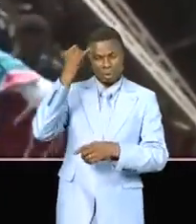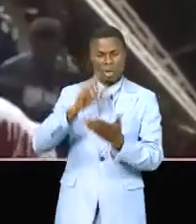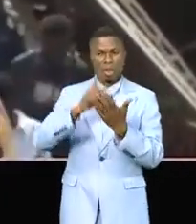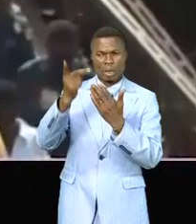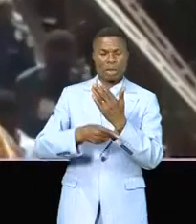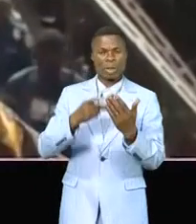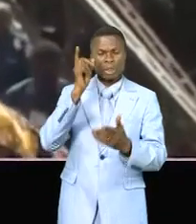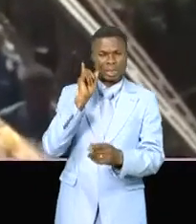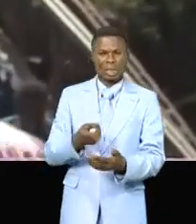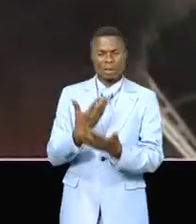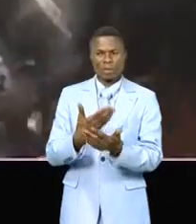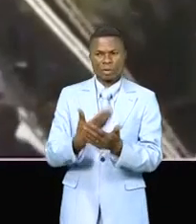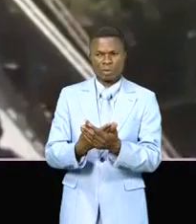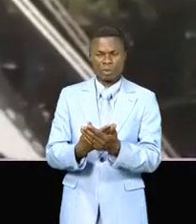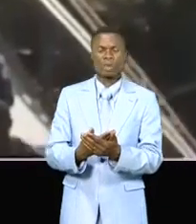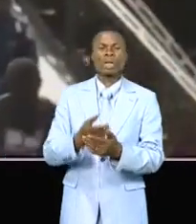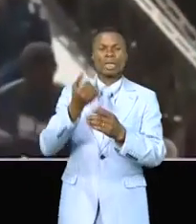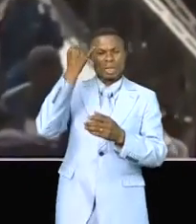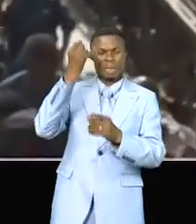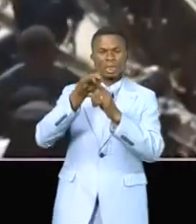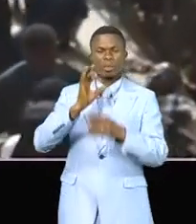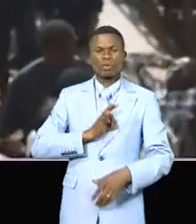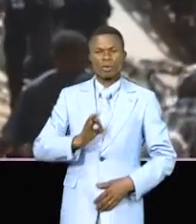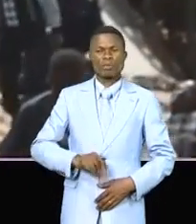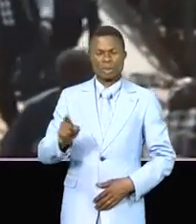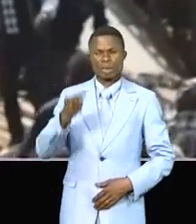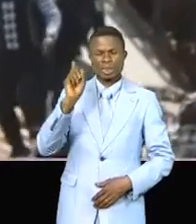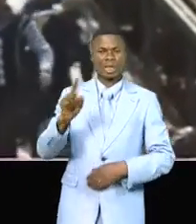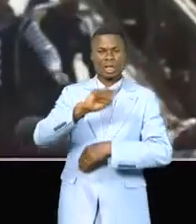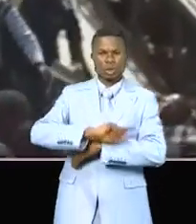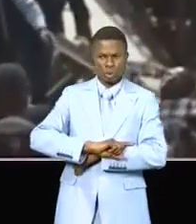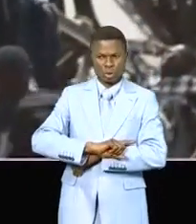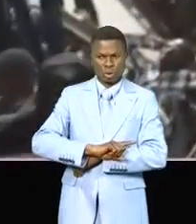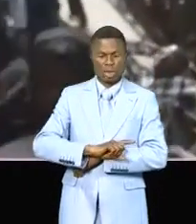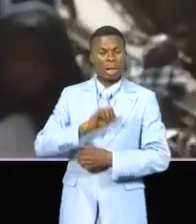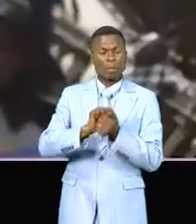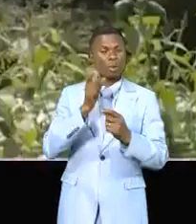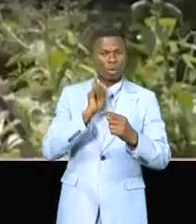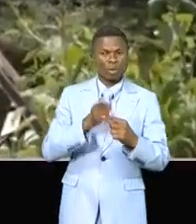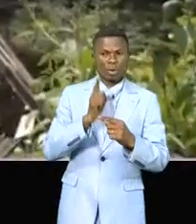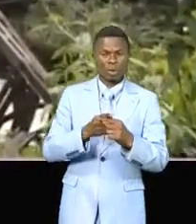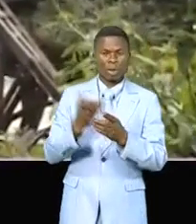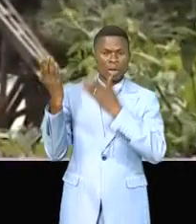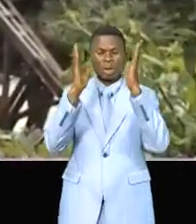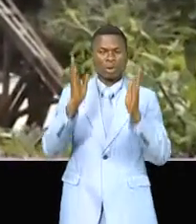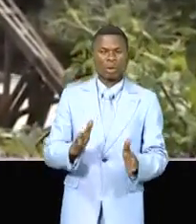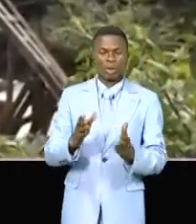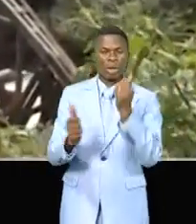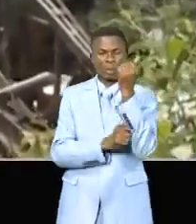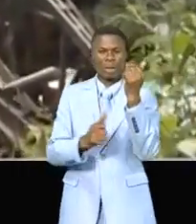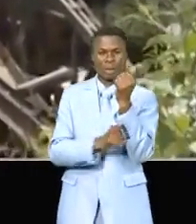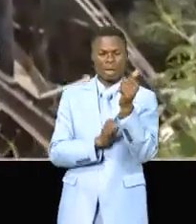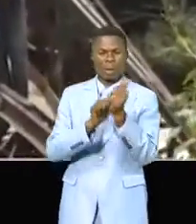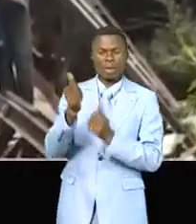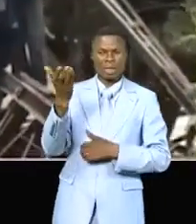programme d'urgence initié par le chef de l'État Félix-Antoine Tshisekedi Tshilombo. Une difficulté pour les commerçants et les populations de